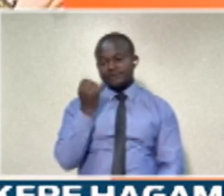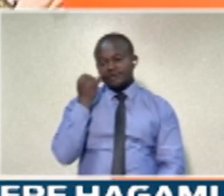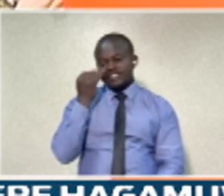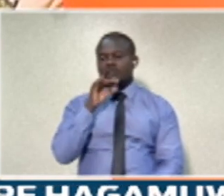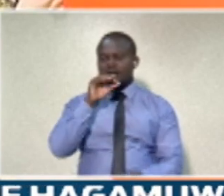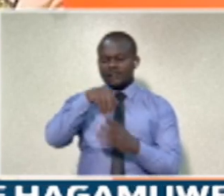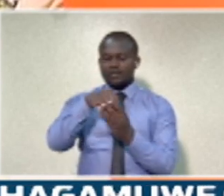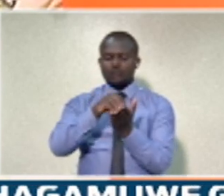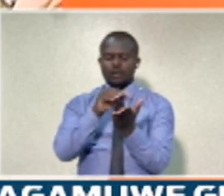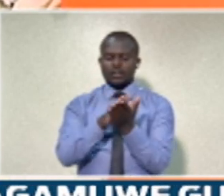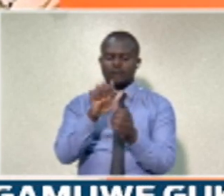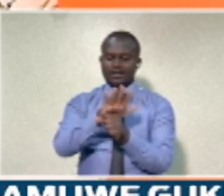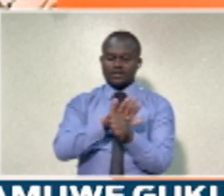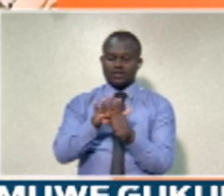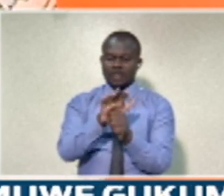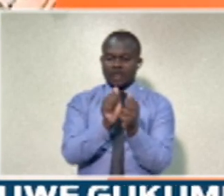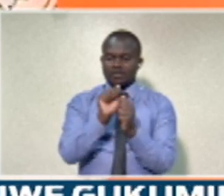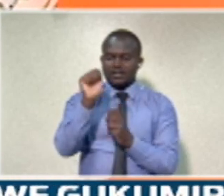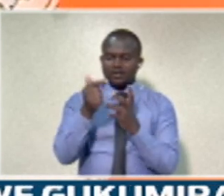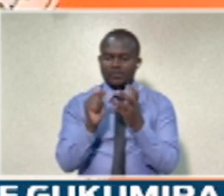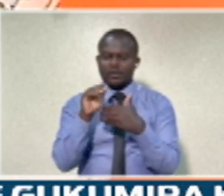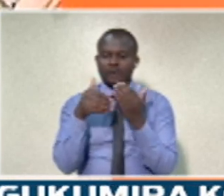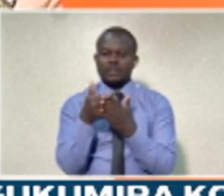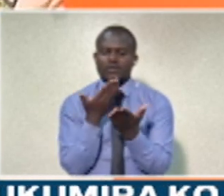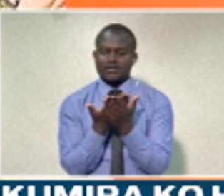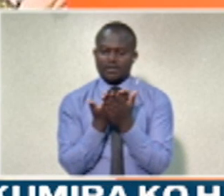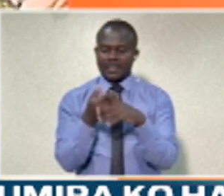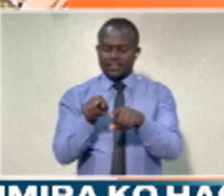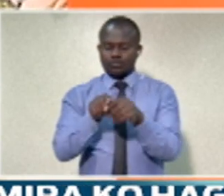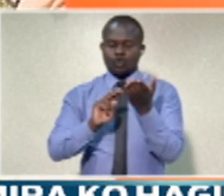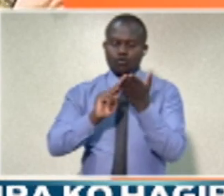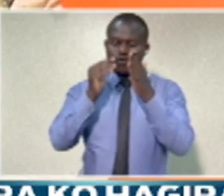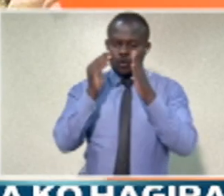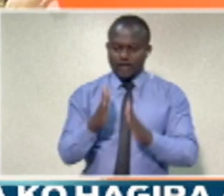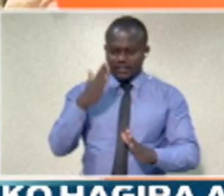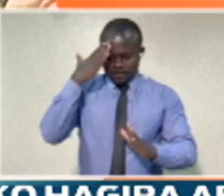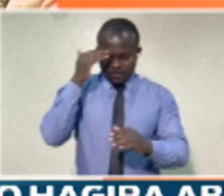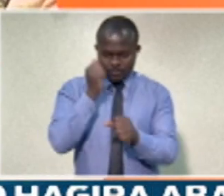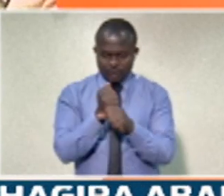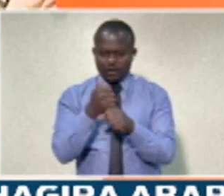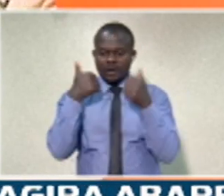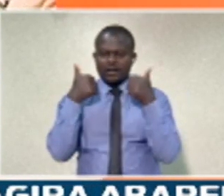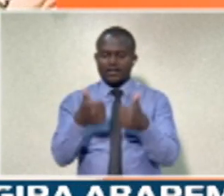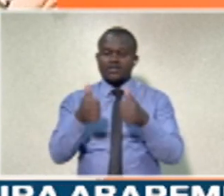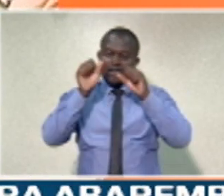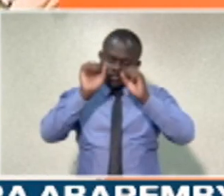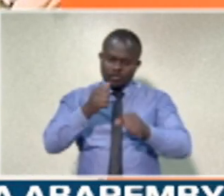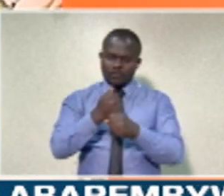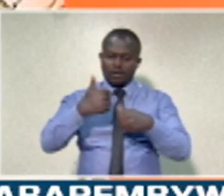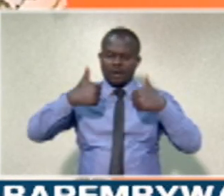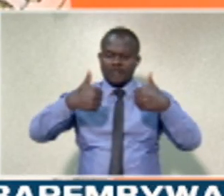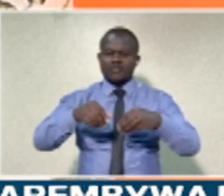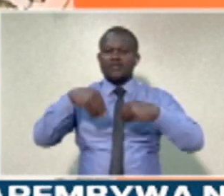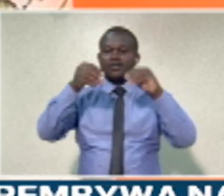dosiye zuzuye, nibyo byose wasabwaga nk'umukoresha kugira ngo byuzuze nawe abashe gukora akazi neza